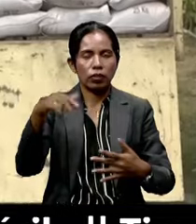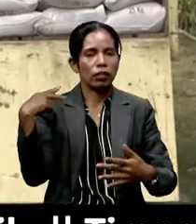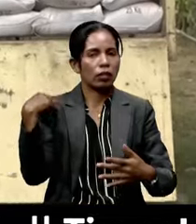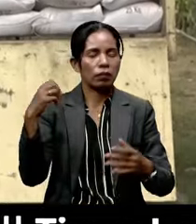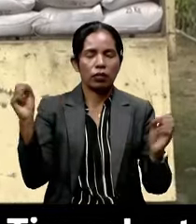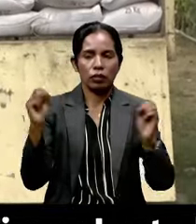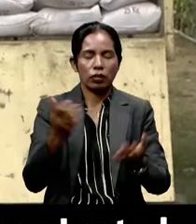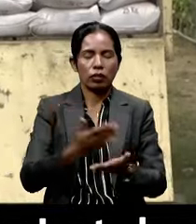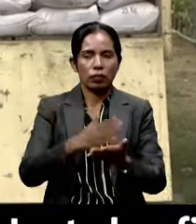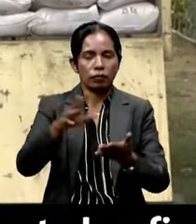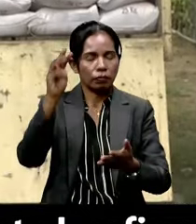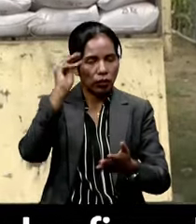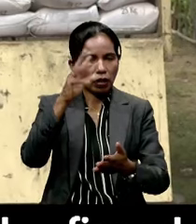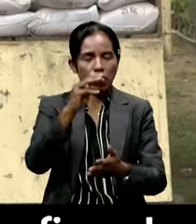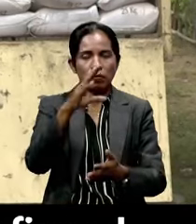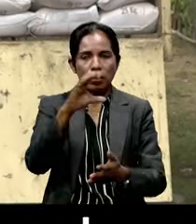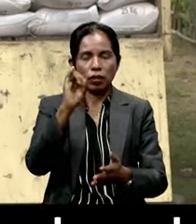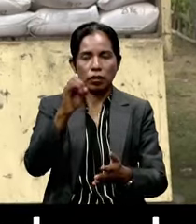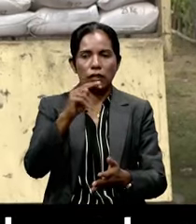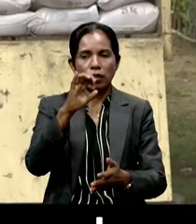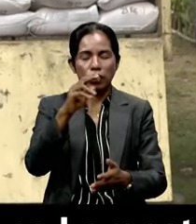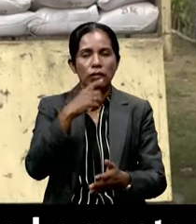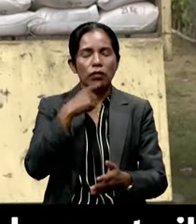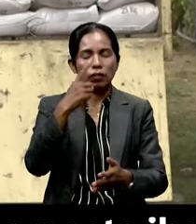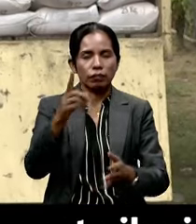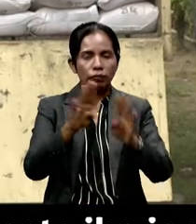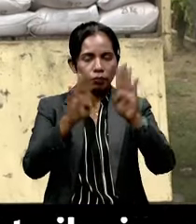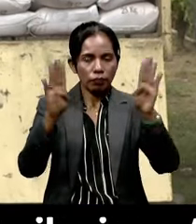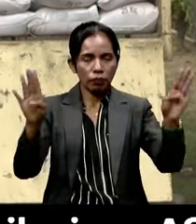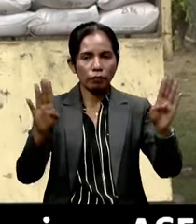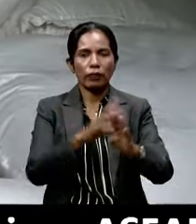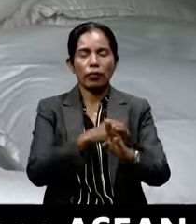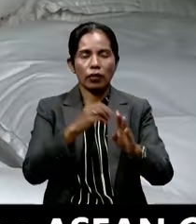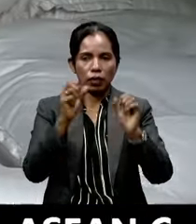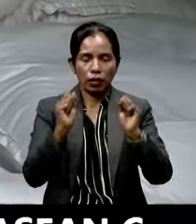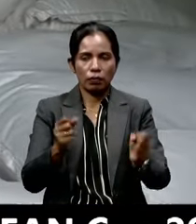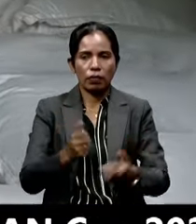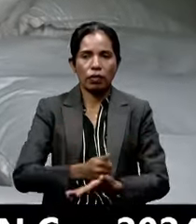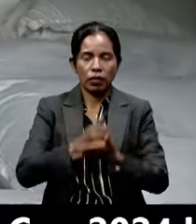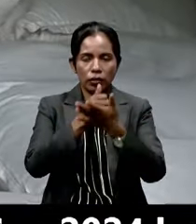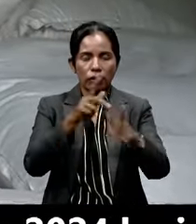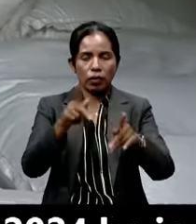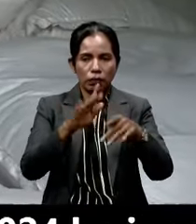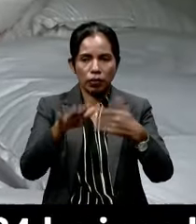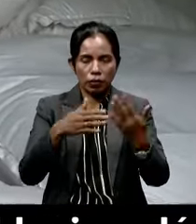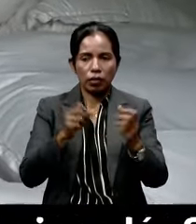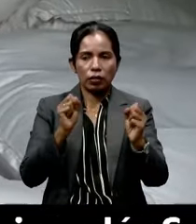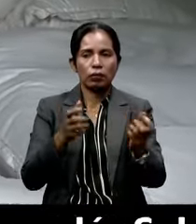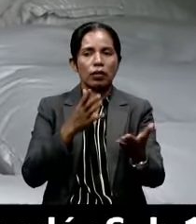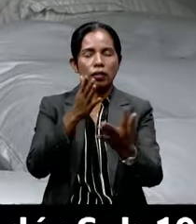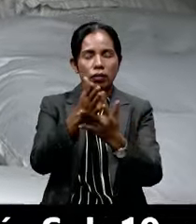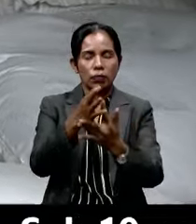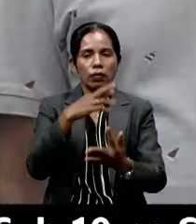sosa, ministro komersi industria nino pereira hateten, lius si lansamento ba bazar baratu ne, bele tulung komunidade atu bele asesu ba fos